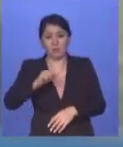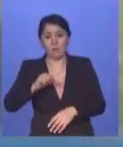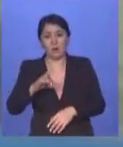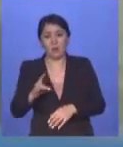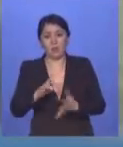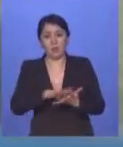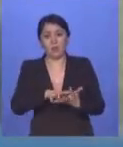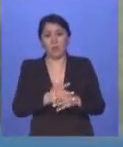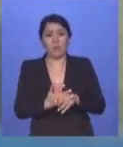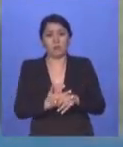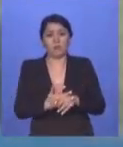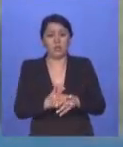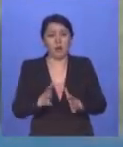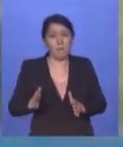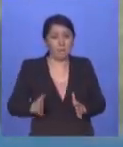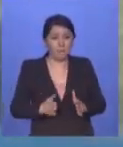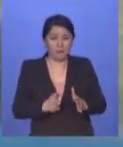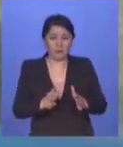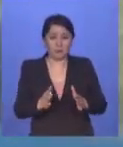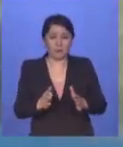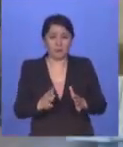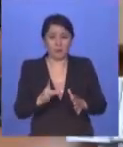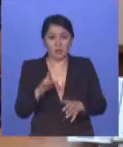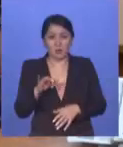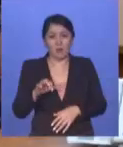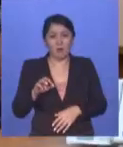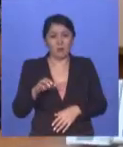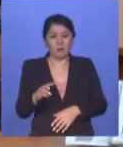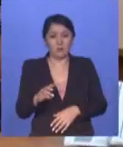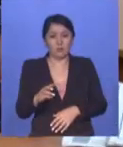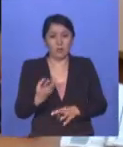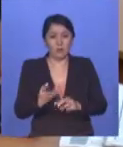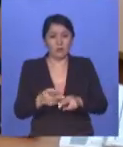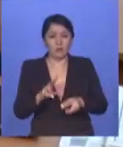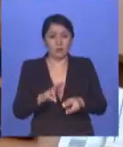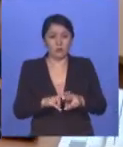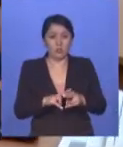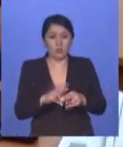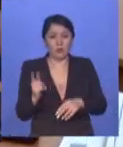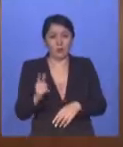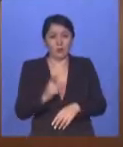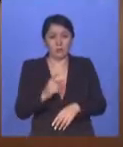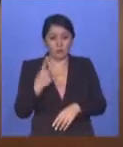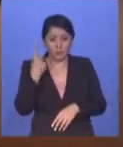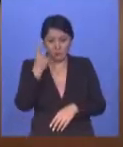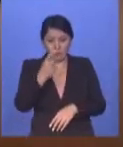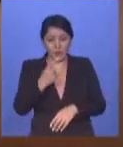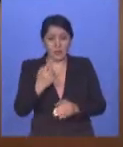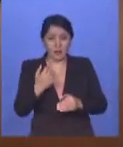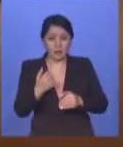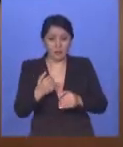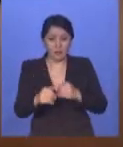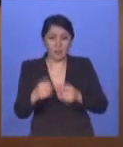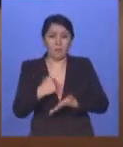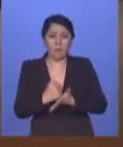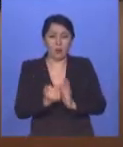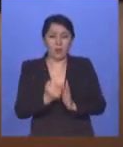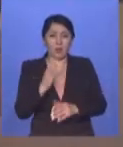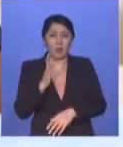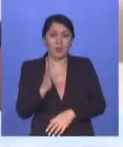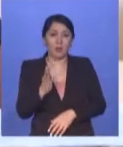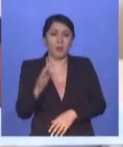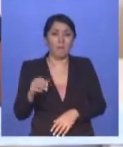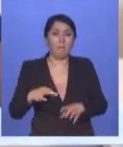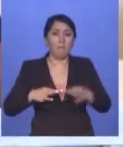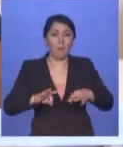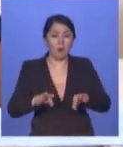ауылдарының бірінің көшелерімен жүріп келе жатып, телеграф бағанасына соқтығысқан. Куәландыру ер адамда мас болудың орташа дәрежесін көрсетті. Ол көлік